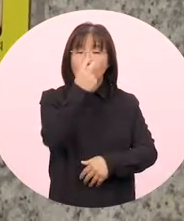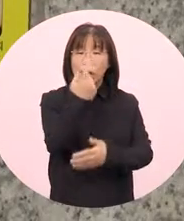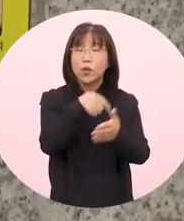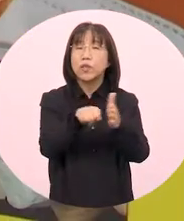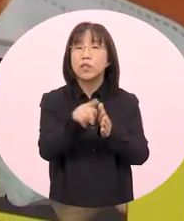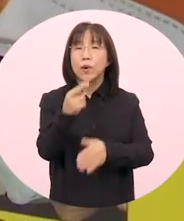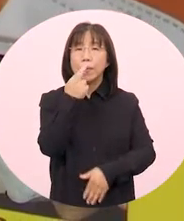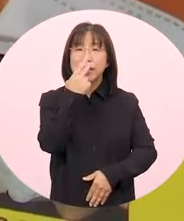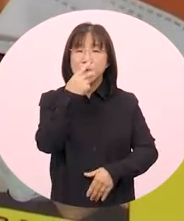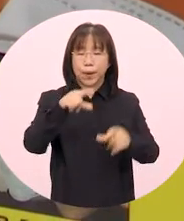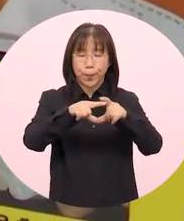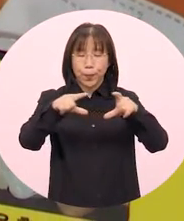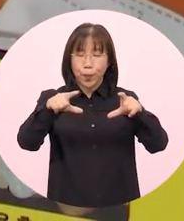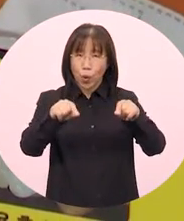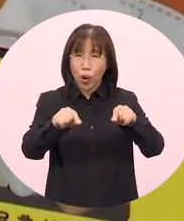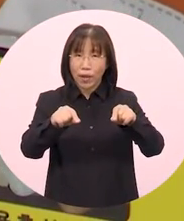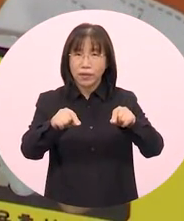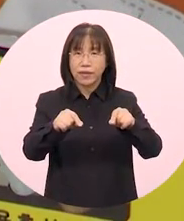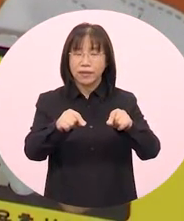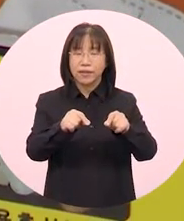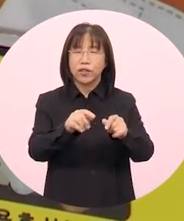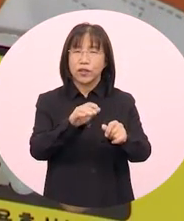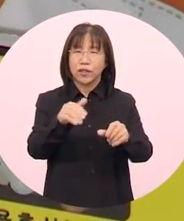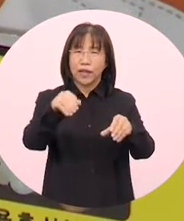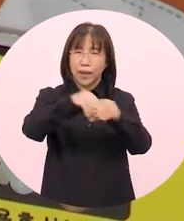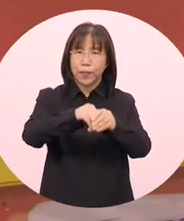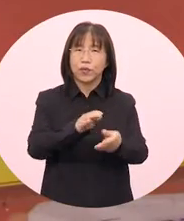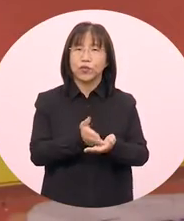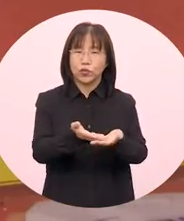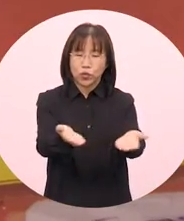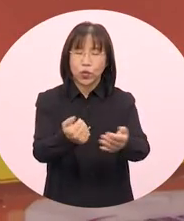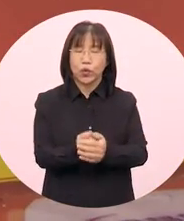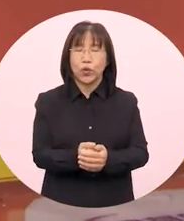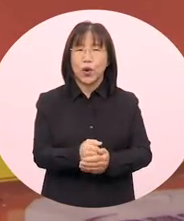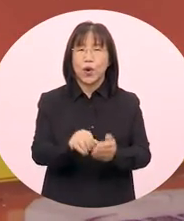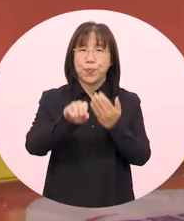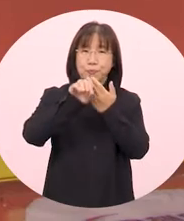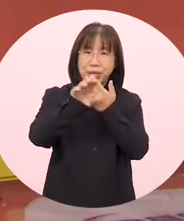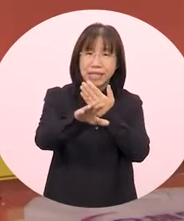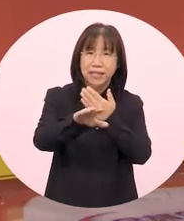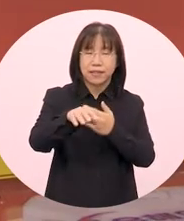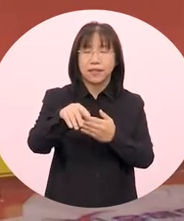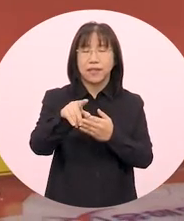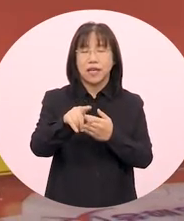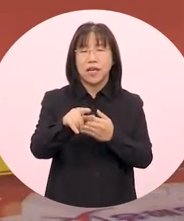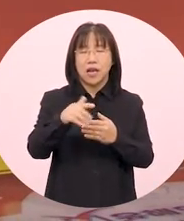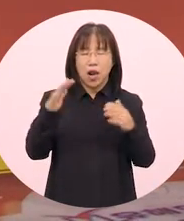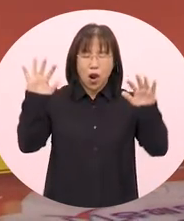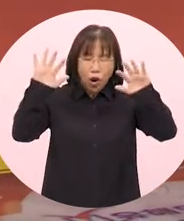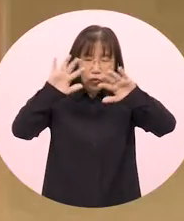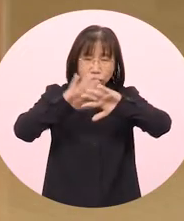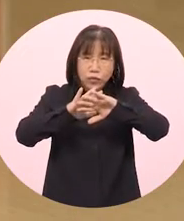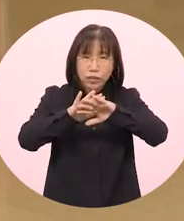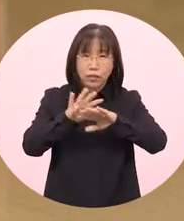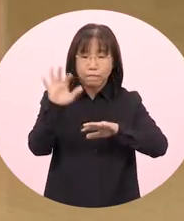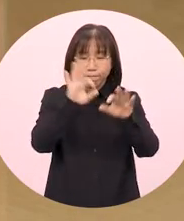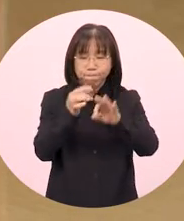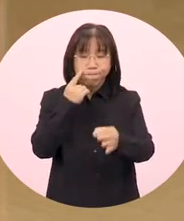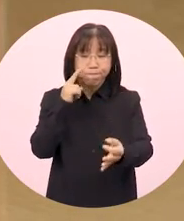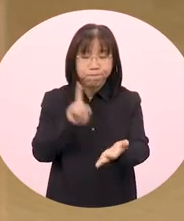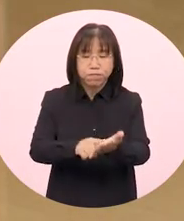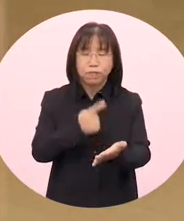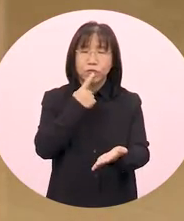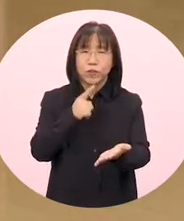위해 아크릴 보관함을 함께 지원했으며 또 발광 스티커를 부착해 어두운 데서도 쉽게 찾을 수 있도록